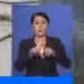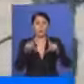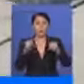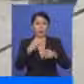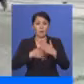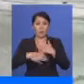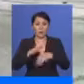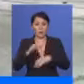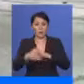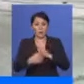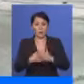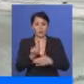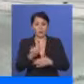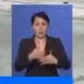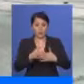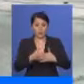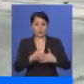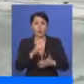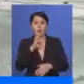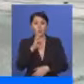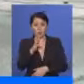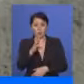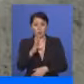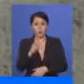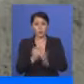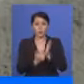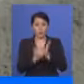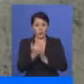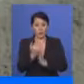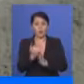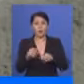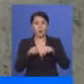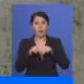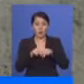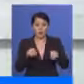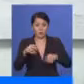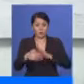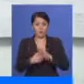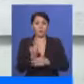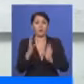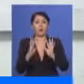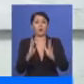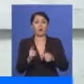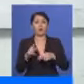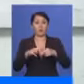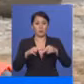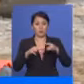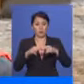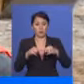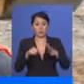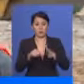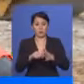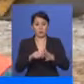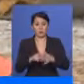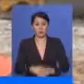Қуанышына орай жанына жақын әрі жалақысы жоғары табыс көзі табылды. Қазір Арман Петропавлда жаңа трактор зауытын тұрғызуға атсалысып жатыр.